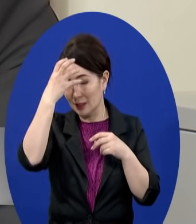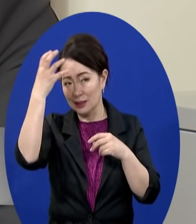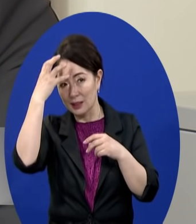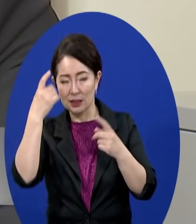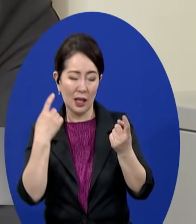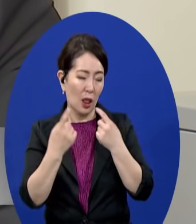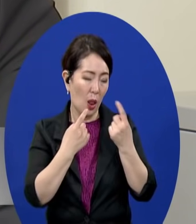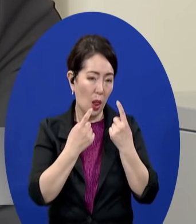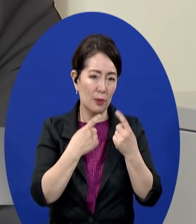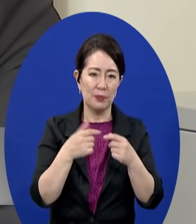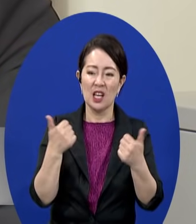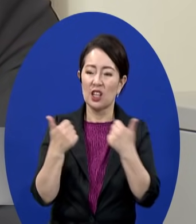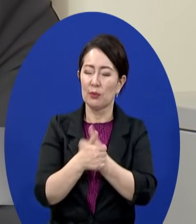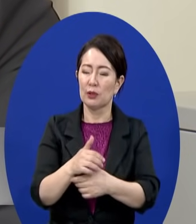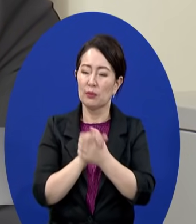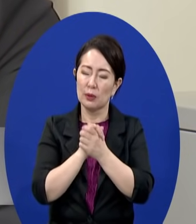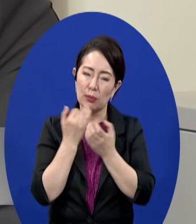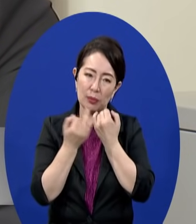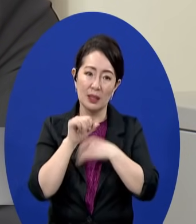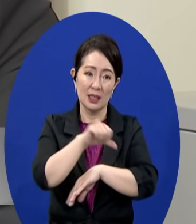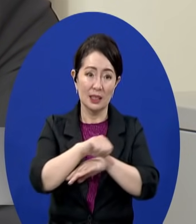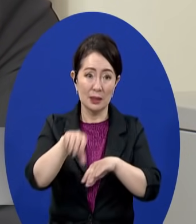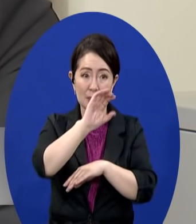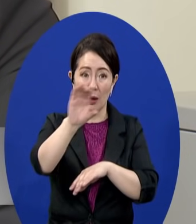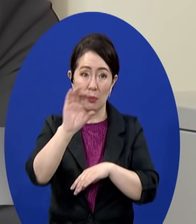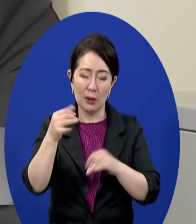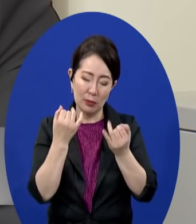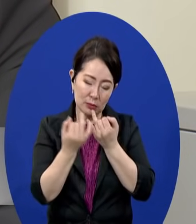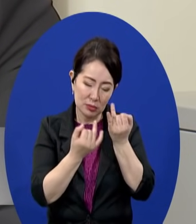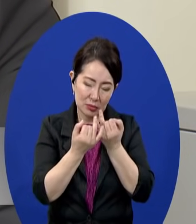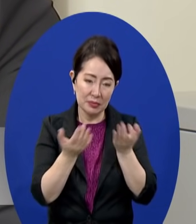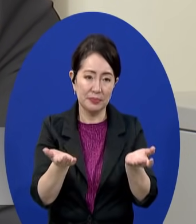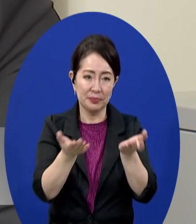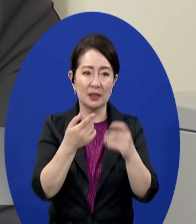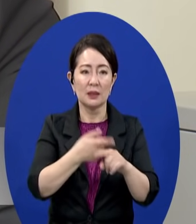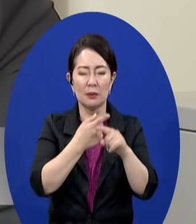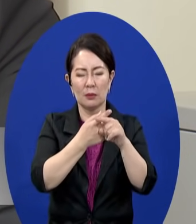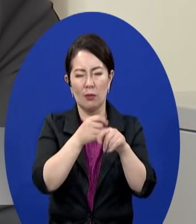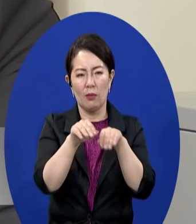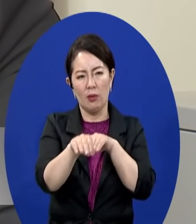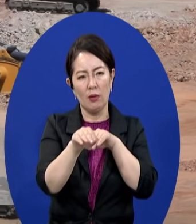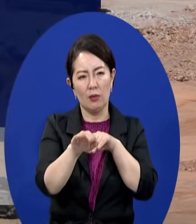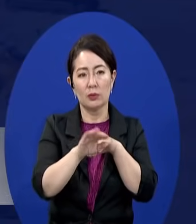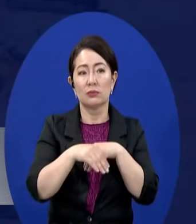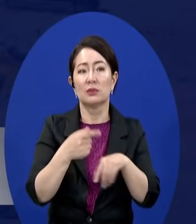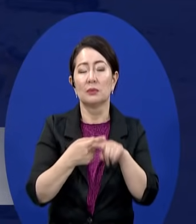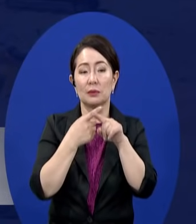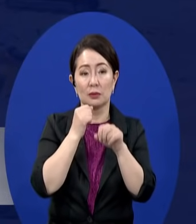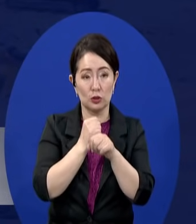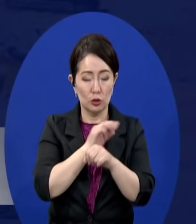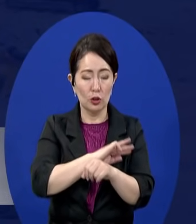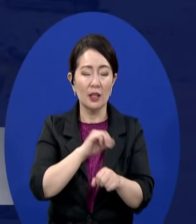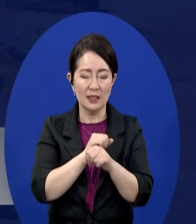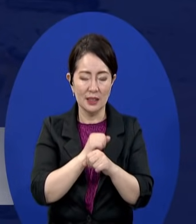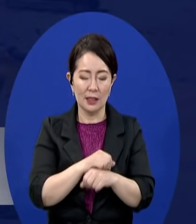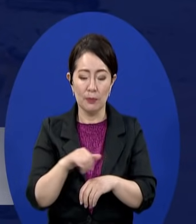болон дипломат шугамар, хилийн байгууллагуудын шугамар энийг одоо нэмэгдүүлэх чиглэлээр ажиллаж байгаа. Энэ оны